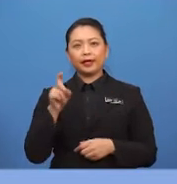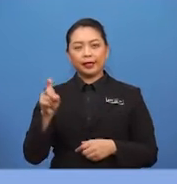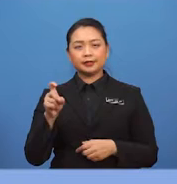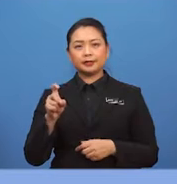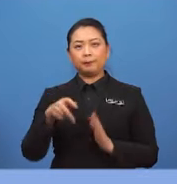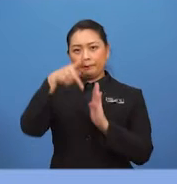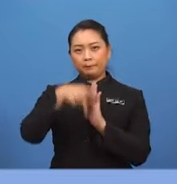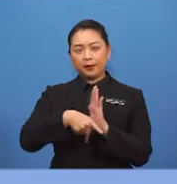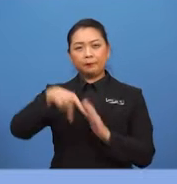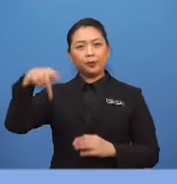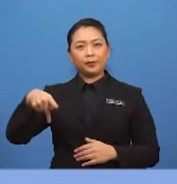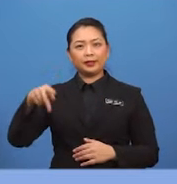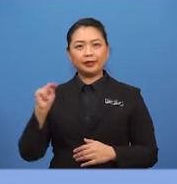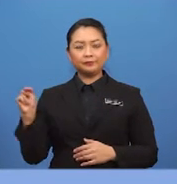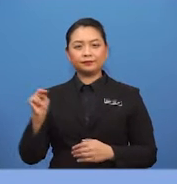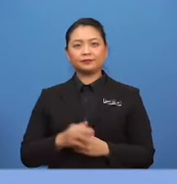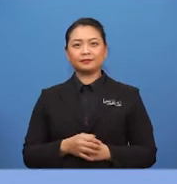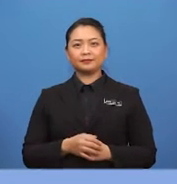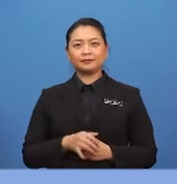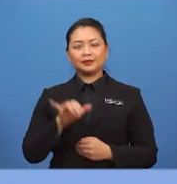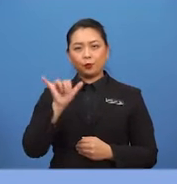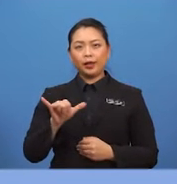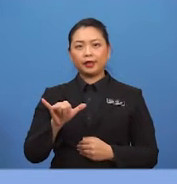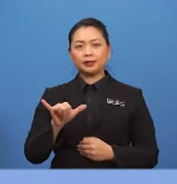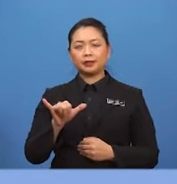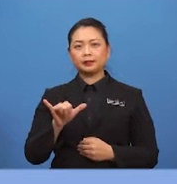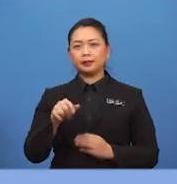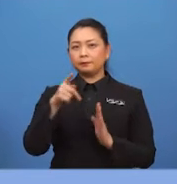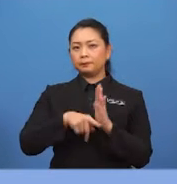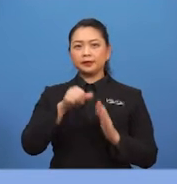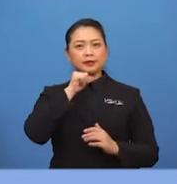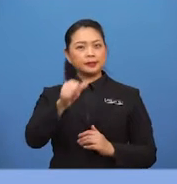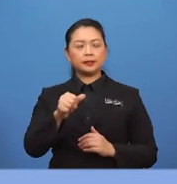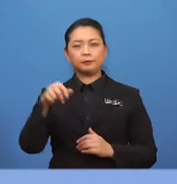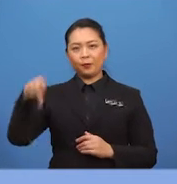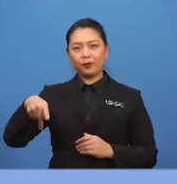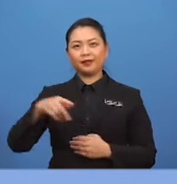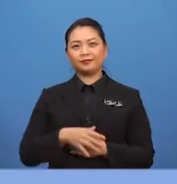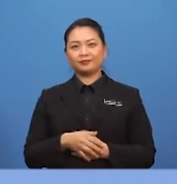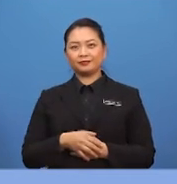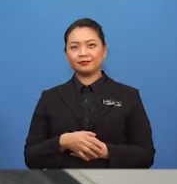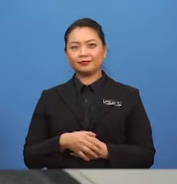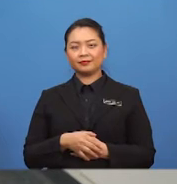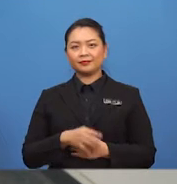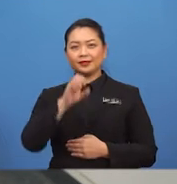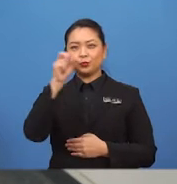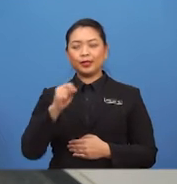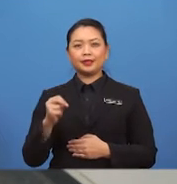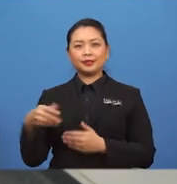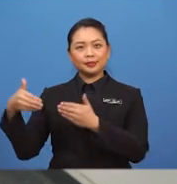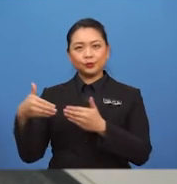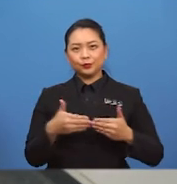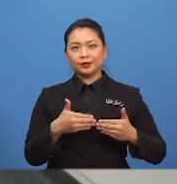X adalah pempolimeran, Y adalah penyah polimeran.